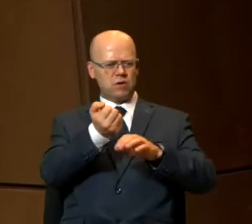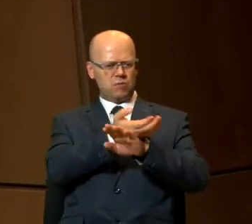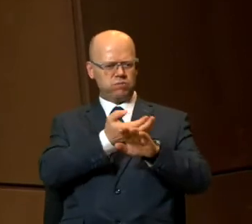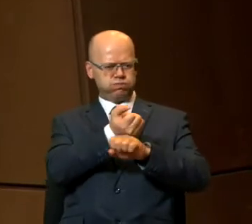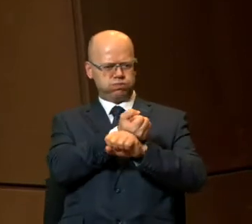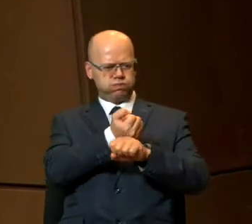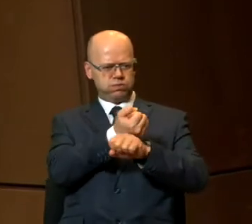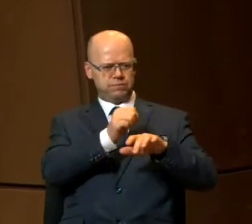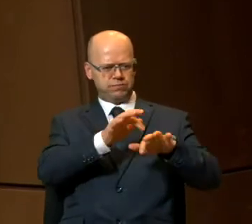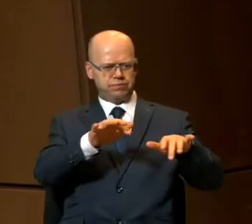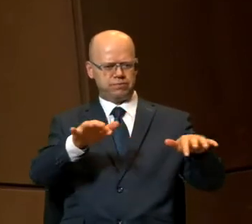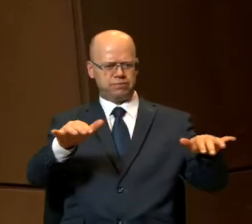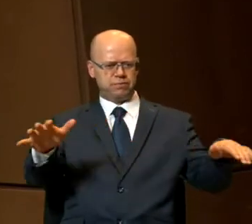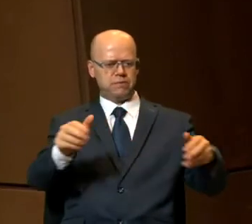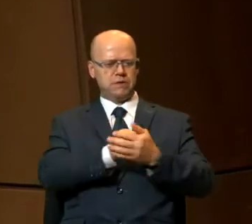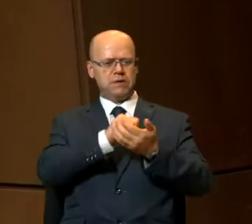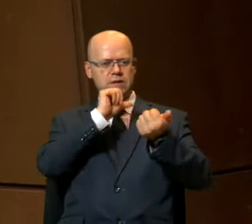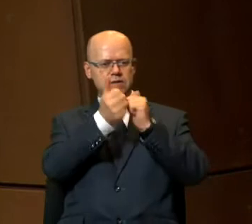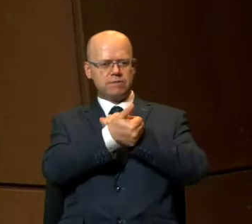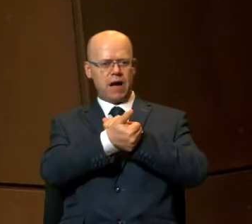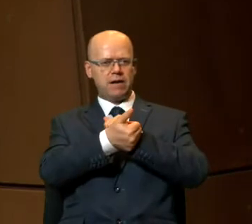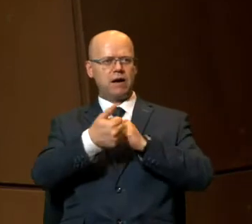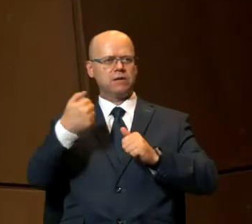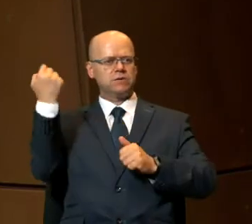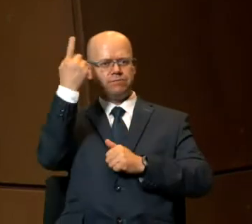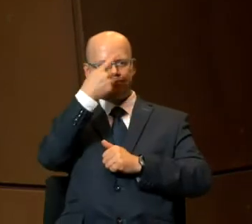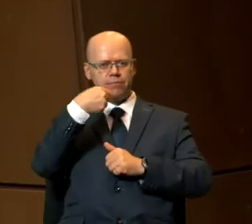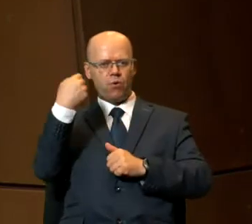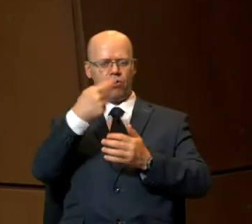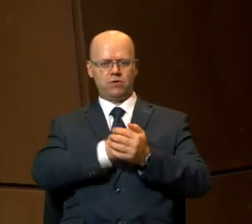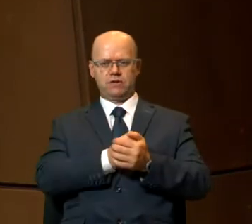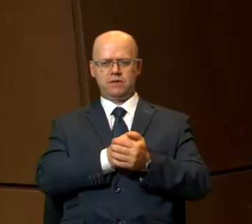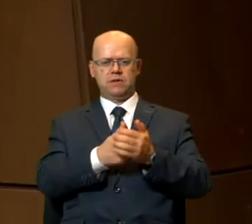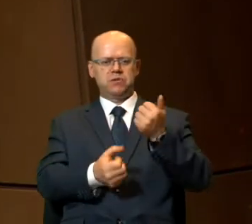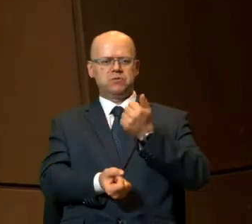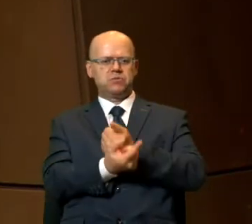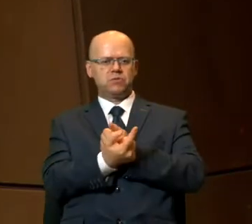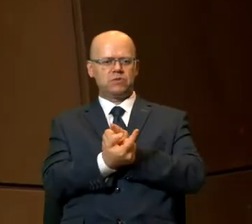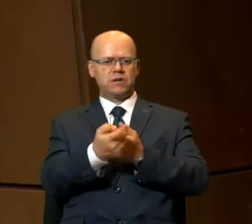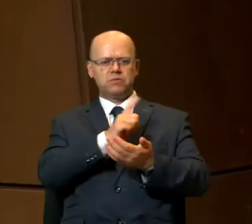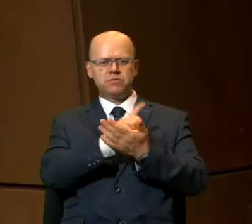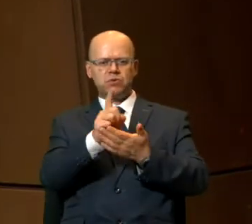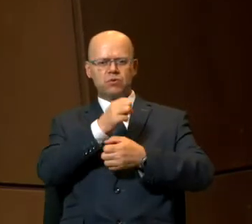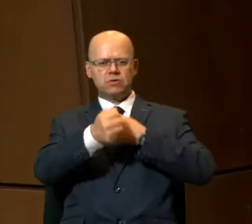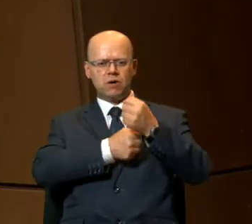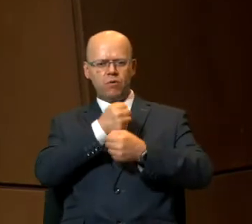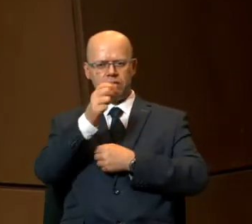zmiany klimatyczne. To skutek trybu agresji i trudno nie poddawać się